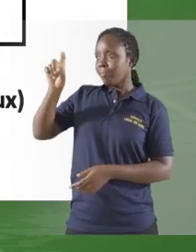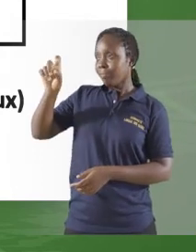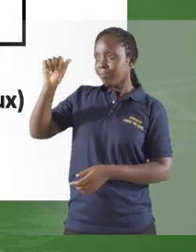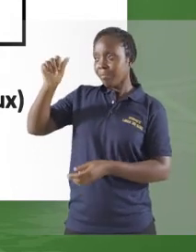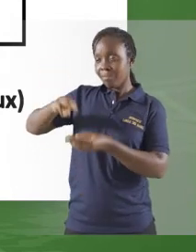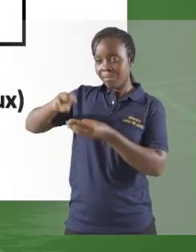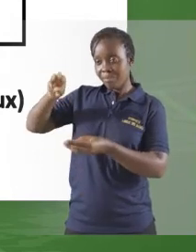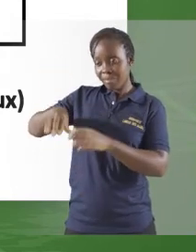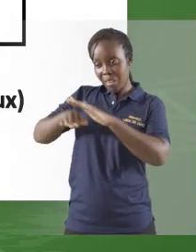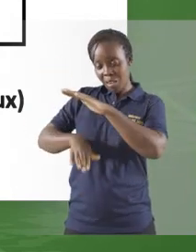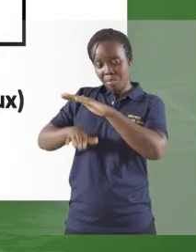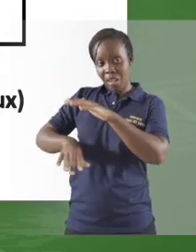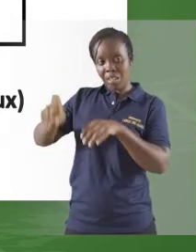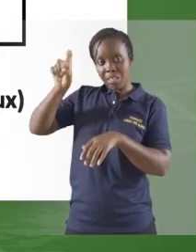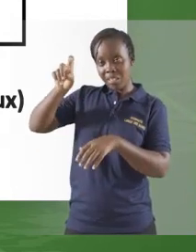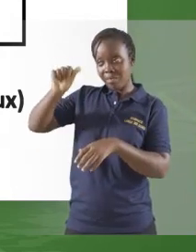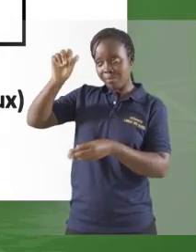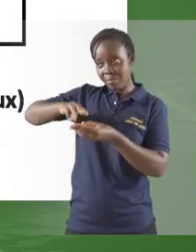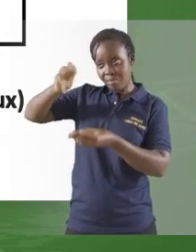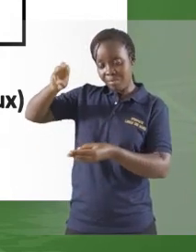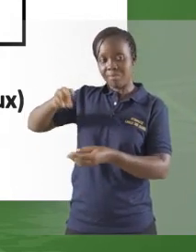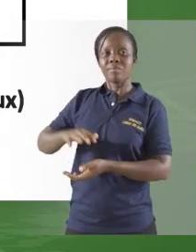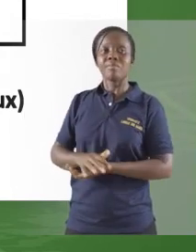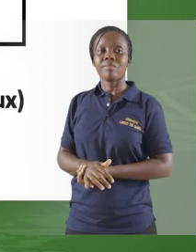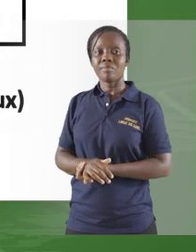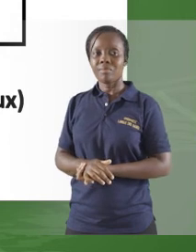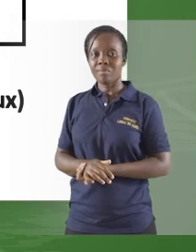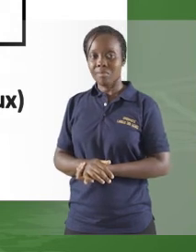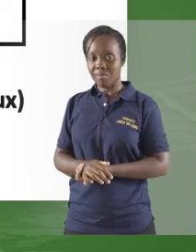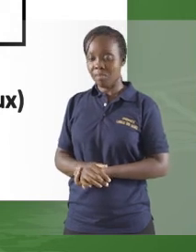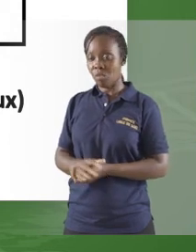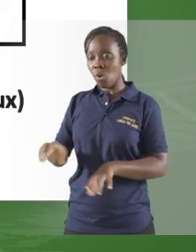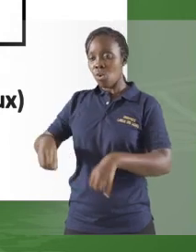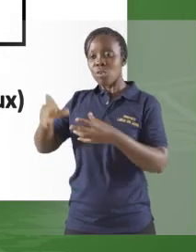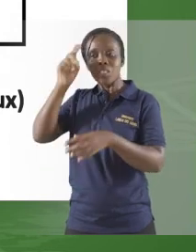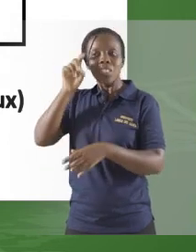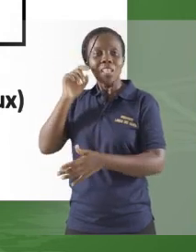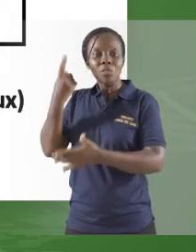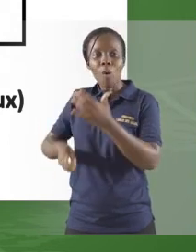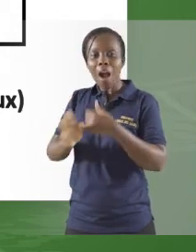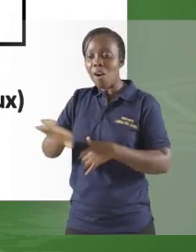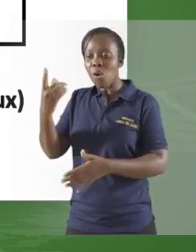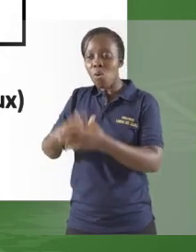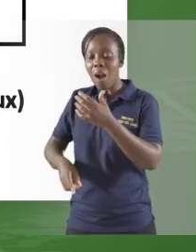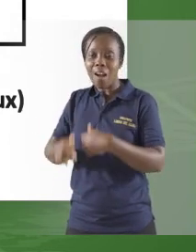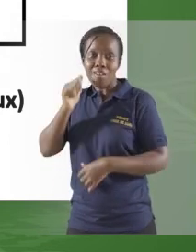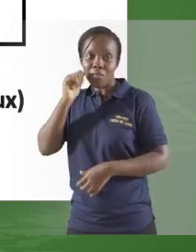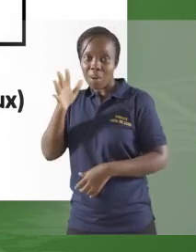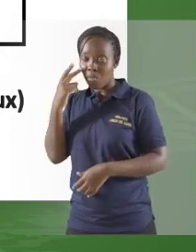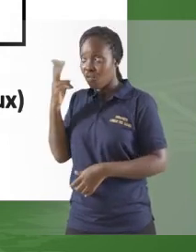en dessous, donc en bas. Nous avons ici une femme, son phénotype est grand